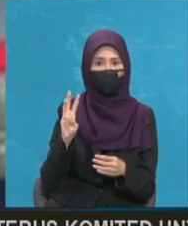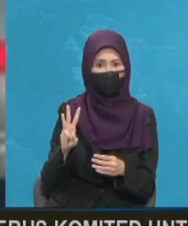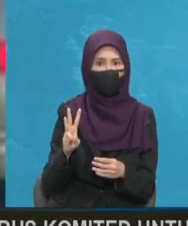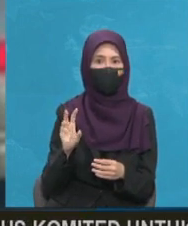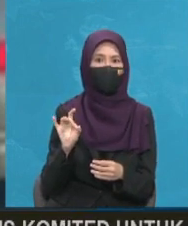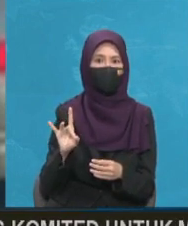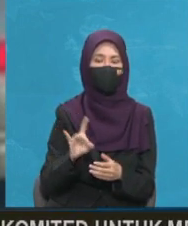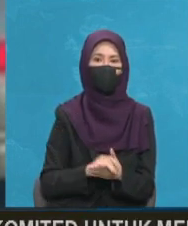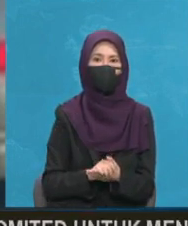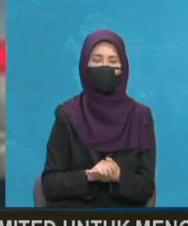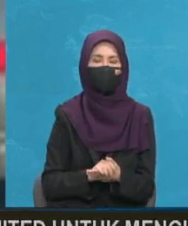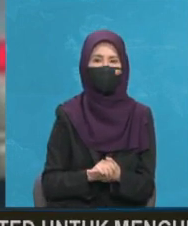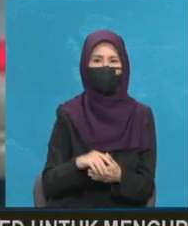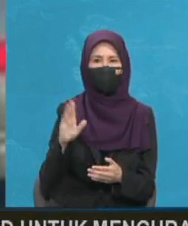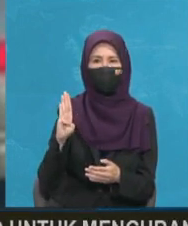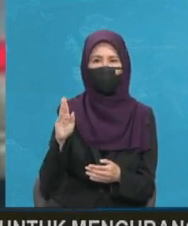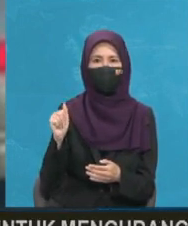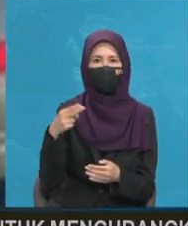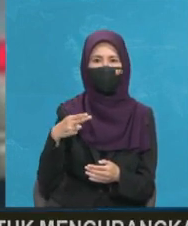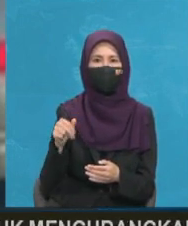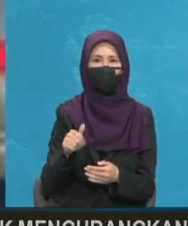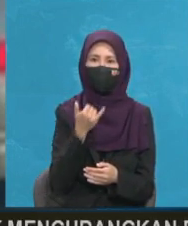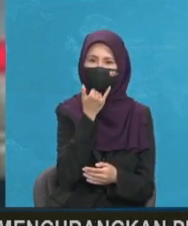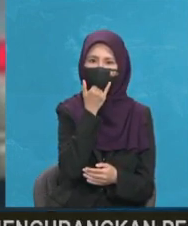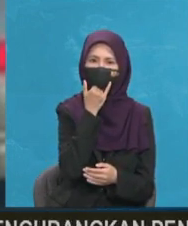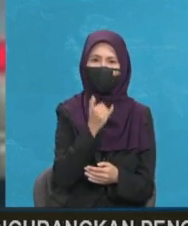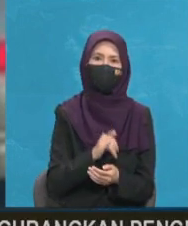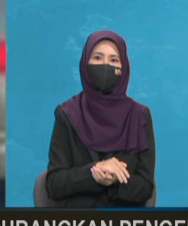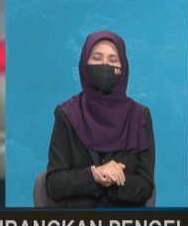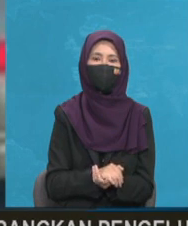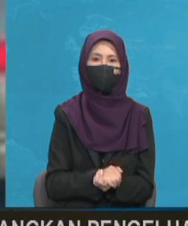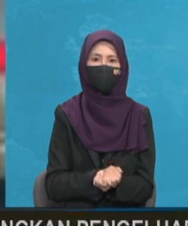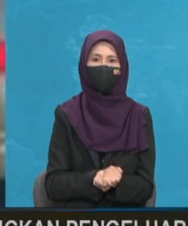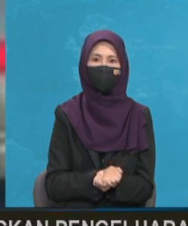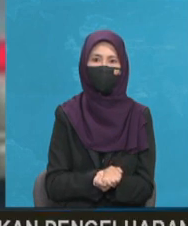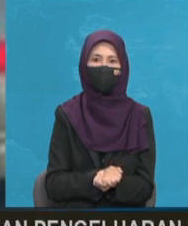dan berbahaya serta Cuai dengan petunjuk arah isyarat lalu lintas